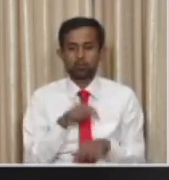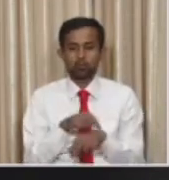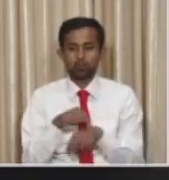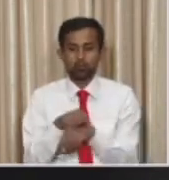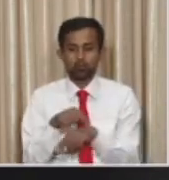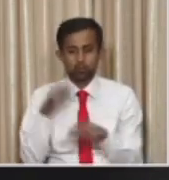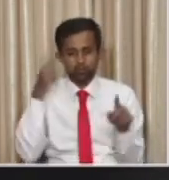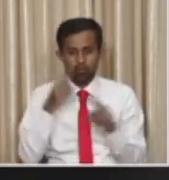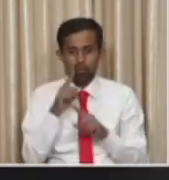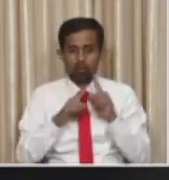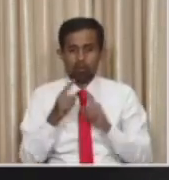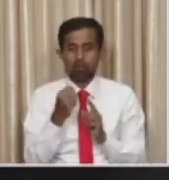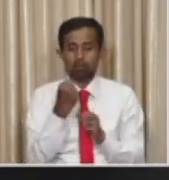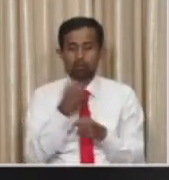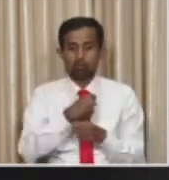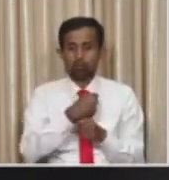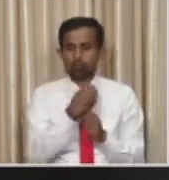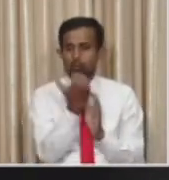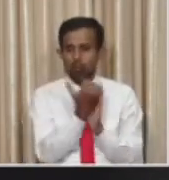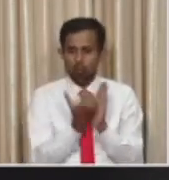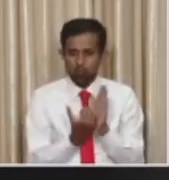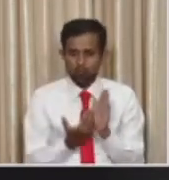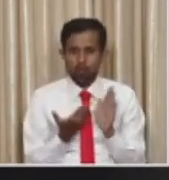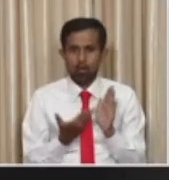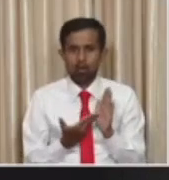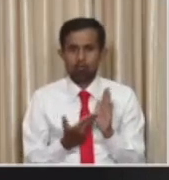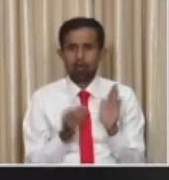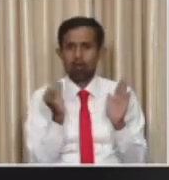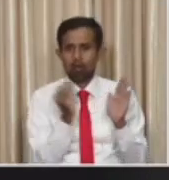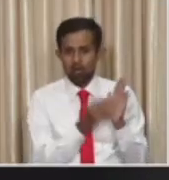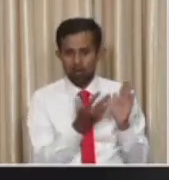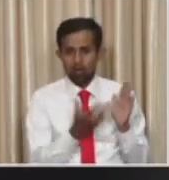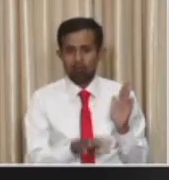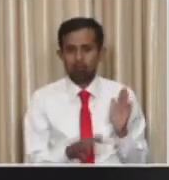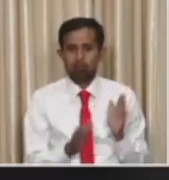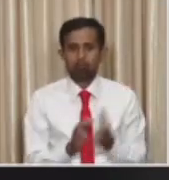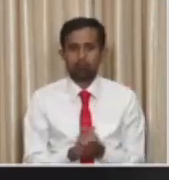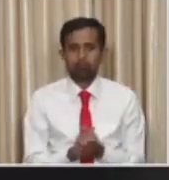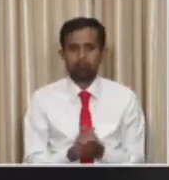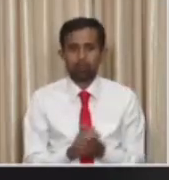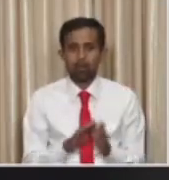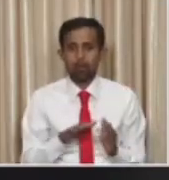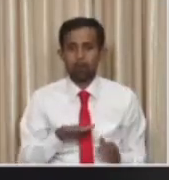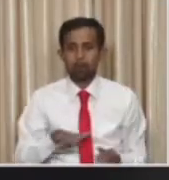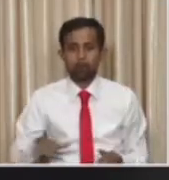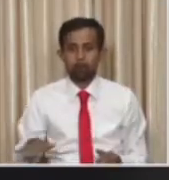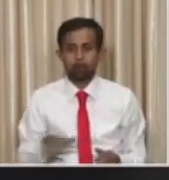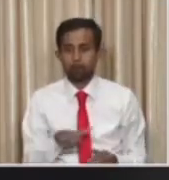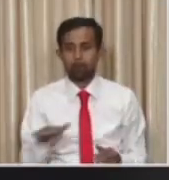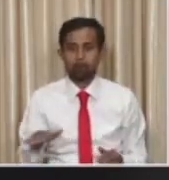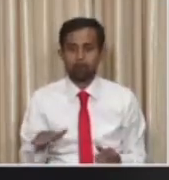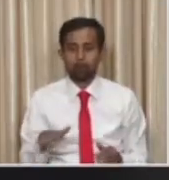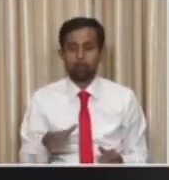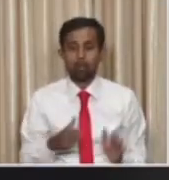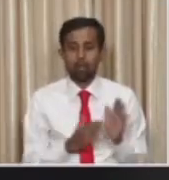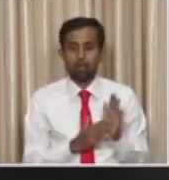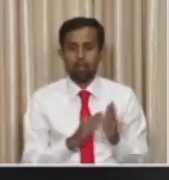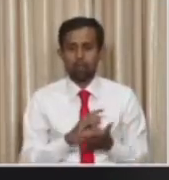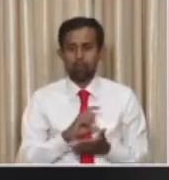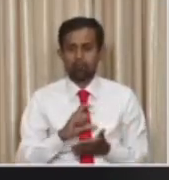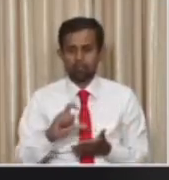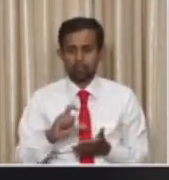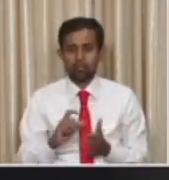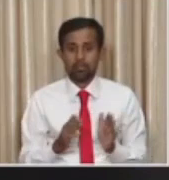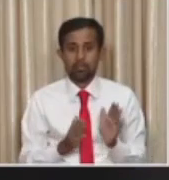කතා කරත් ආණ්ඩුක්‍රම ව්‍යවස්ථාවෙන්ම සඳහන් කරලා තියෙනවා පහළ උසාවි විශේෂයෙන්ම මහාධිකරණ, දිසා අධිකරණ